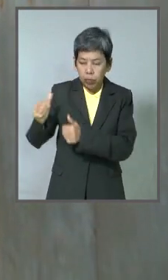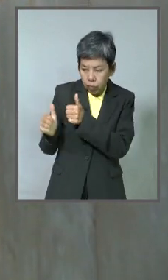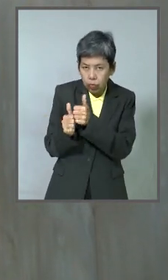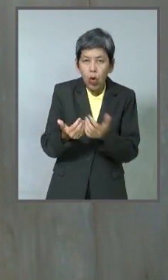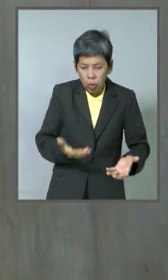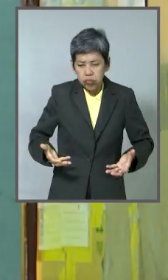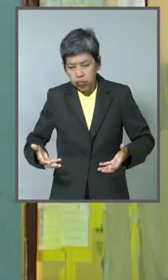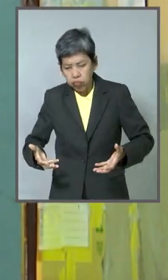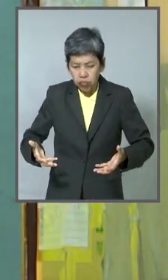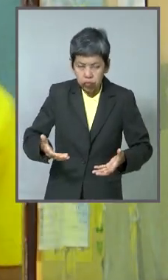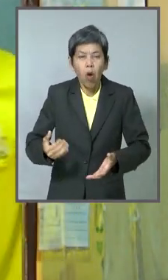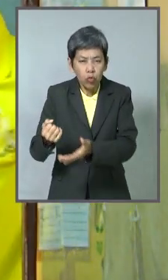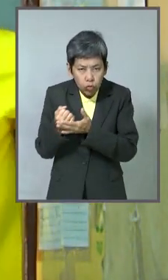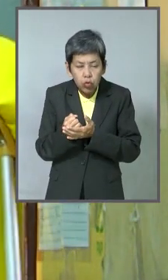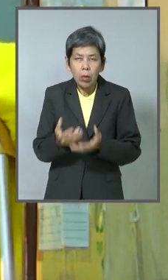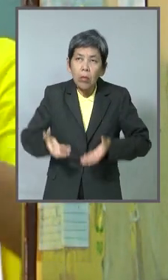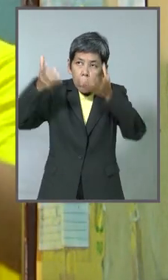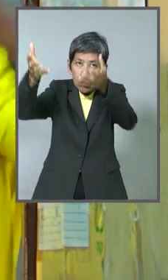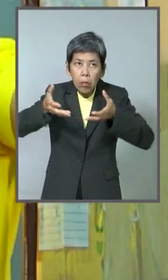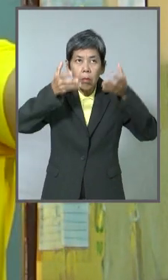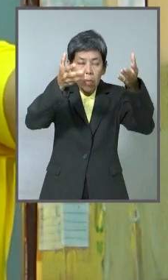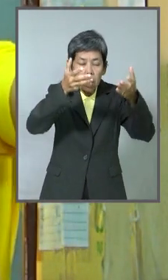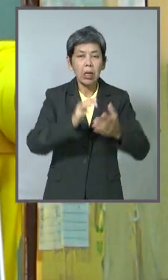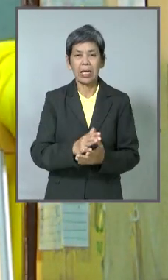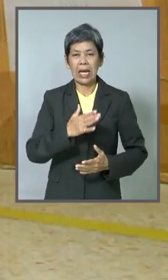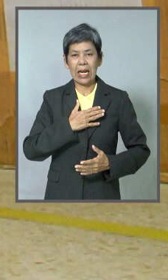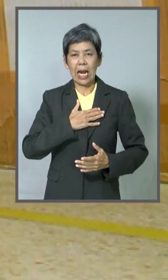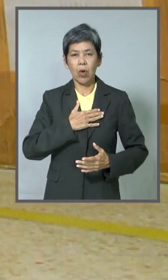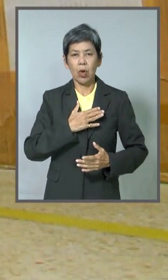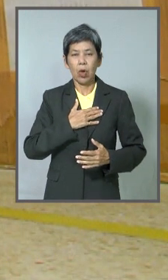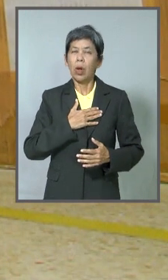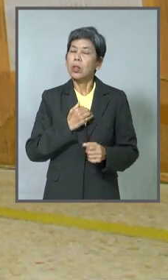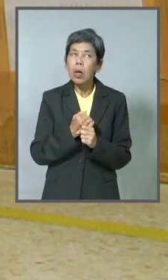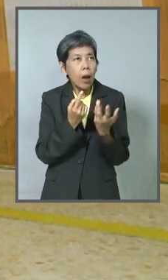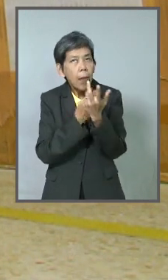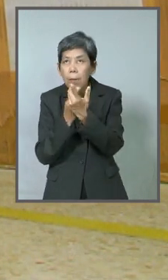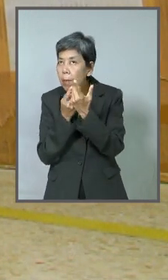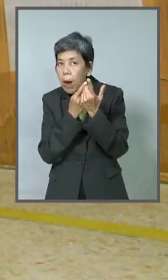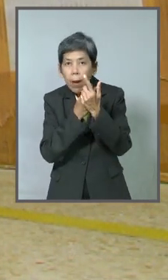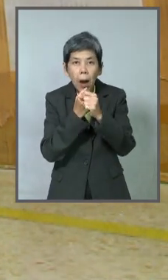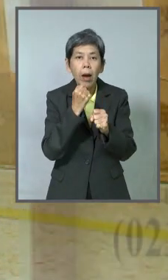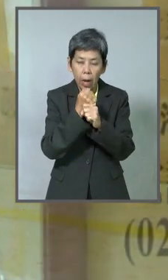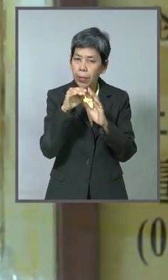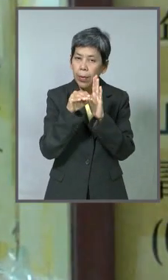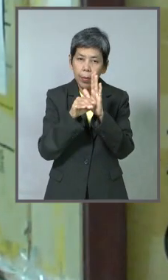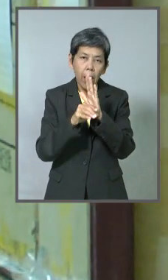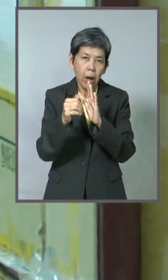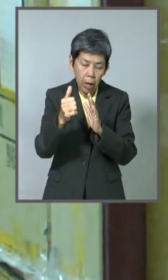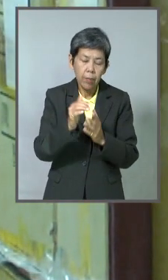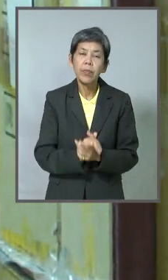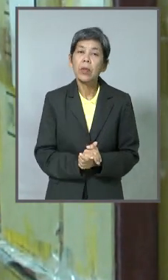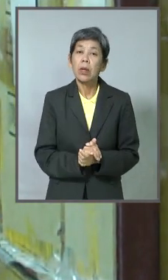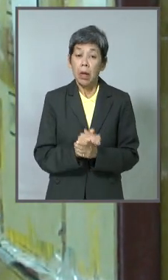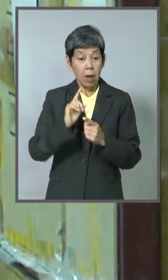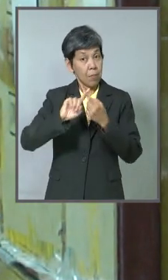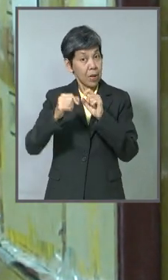ารถยกได้ต้องมีผู้ช่วยมาช่วยคอยยกวางไว้ให้ครับเพื่อที่เราจะได้เช็คได้อย่างส